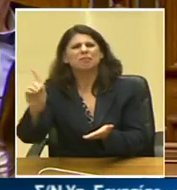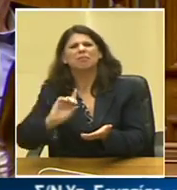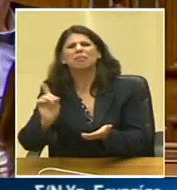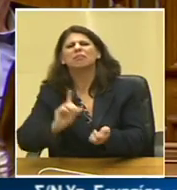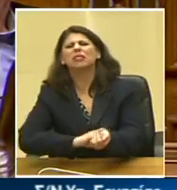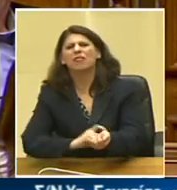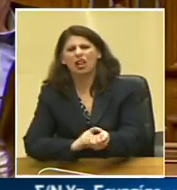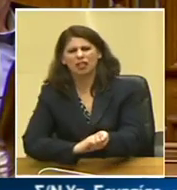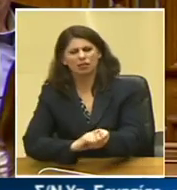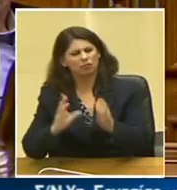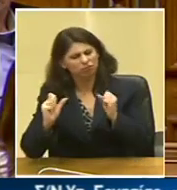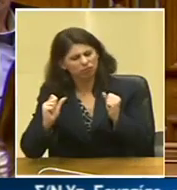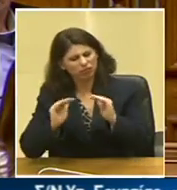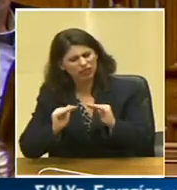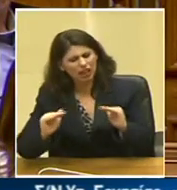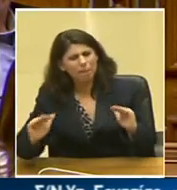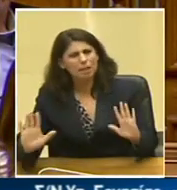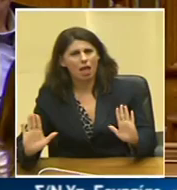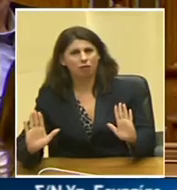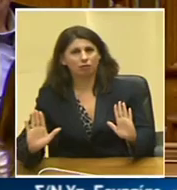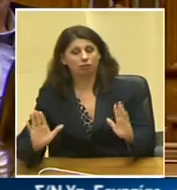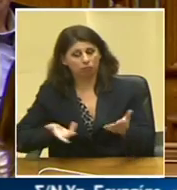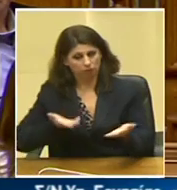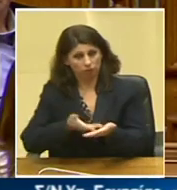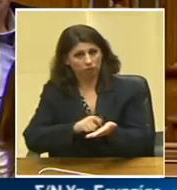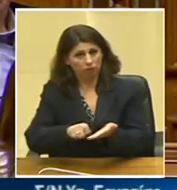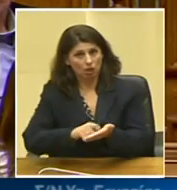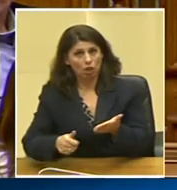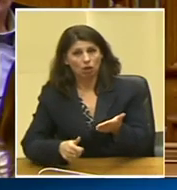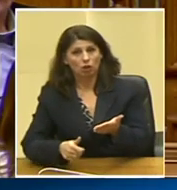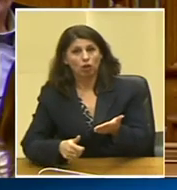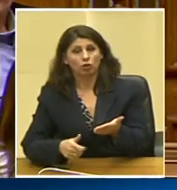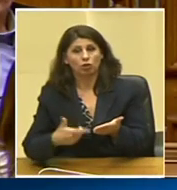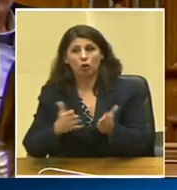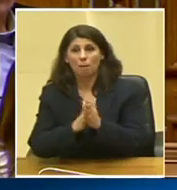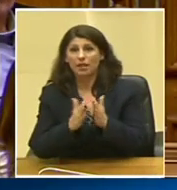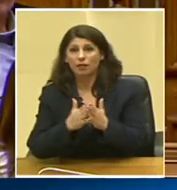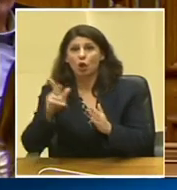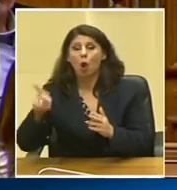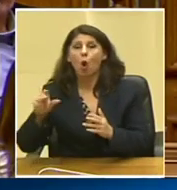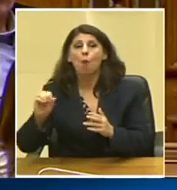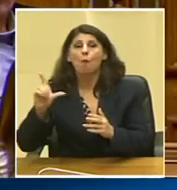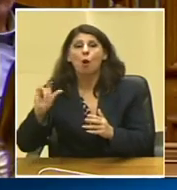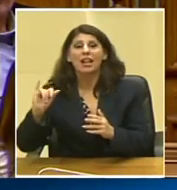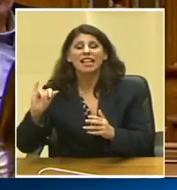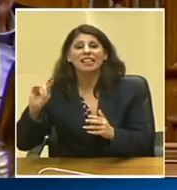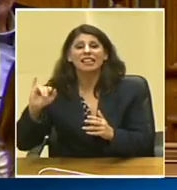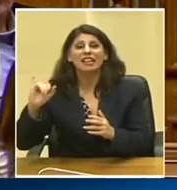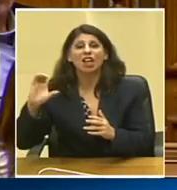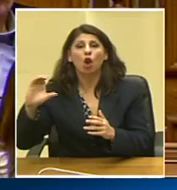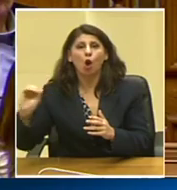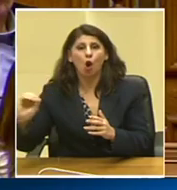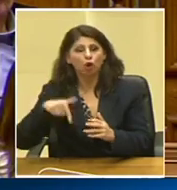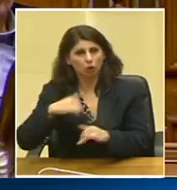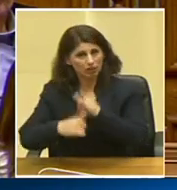Μην ευριάζετε. Ψυχραιμία. Καταθέτω στα πρακτικά λοιπόν το περιοδικό Πολίτικο, την εκτύπωση, αν μπείτε αυτή τη στιγμή στο site του περιοδικού